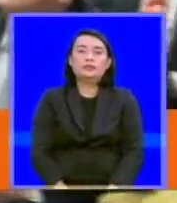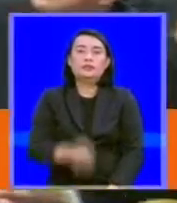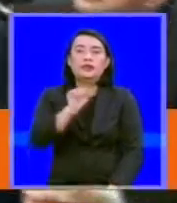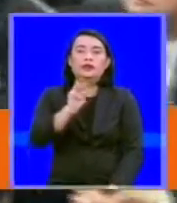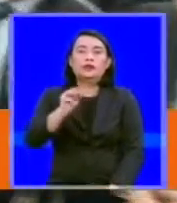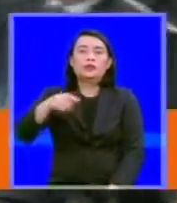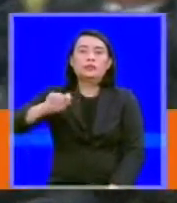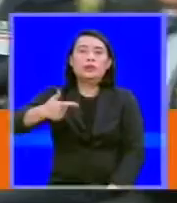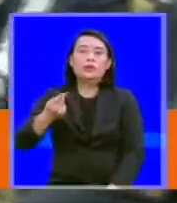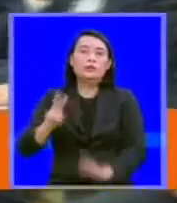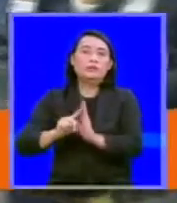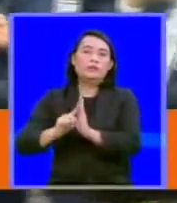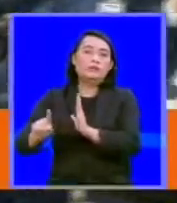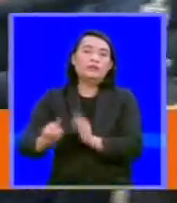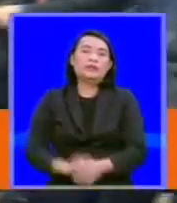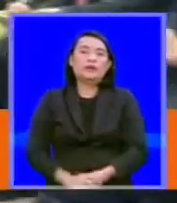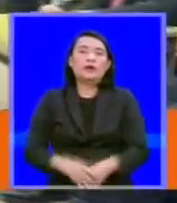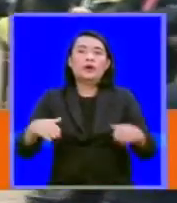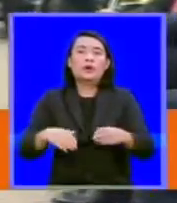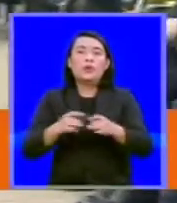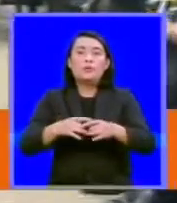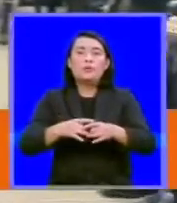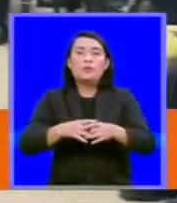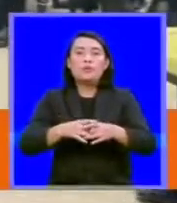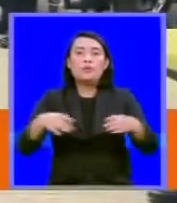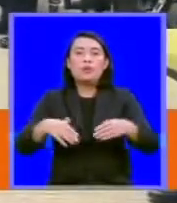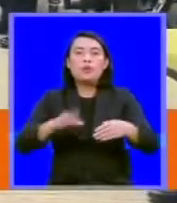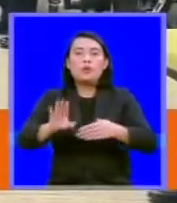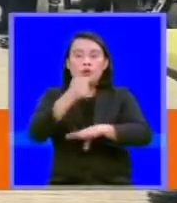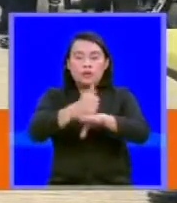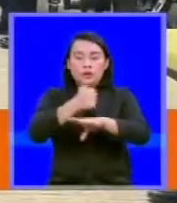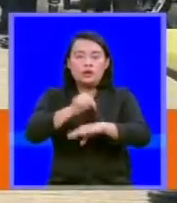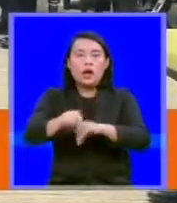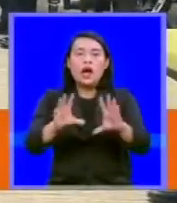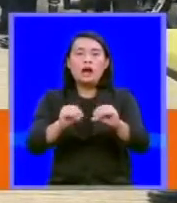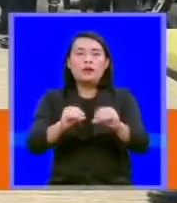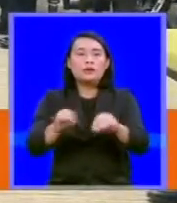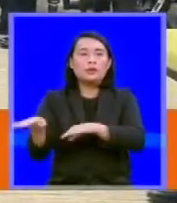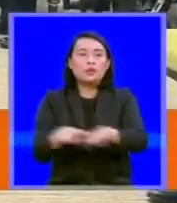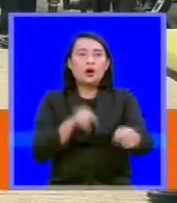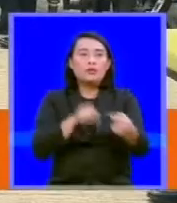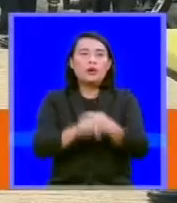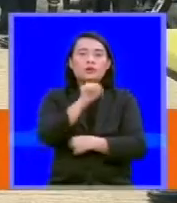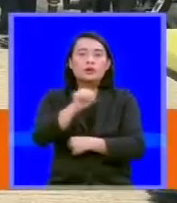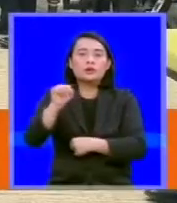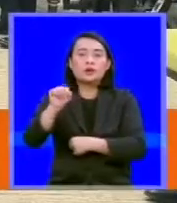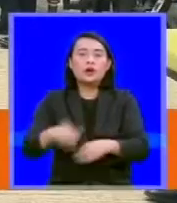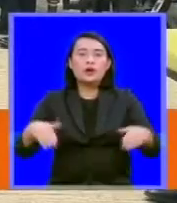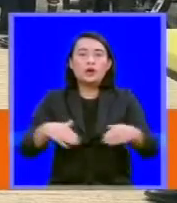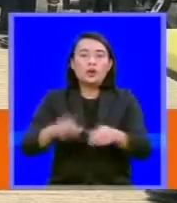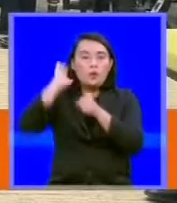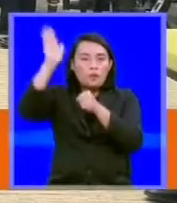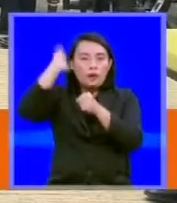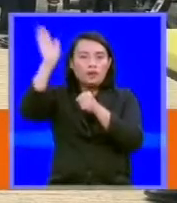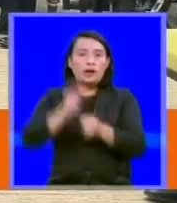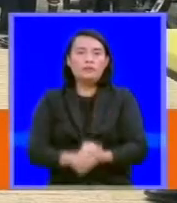วัฒน์ผู้นำฝ่ายค้านในสภาผู้แทนราษฎรและหัวหน้าพรรคเพื่อไทยได้เรียกประชุมเตรียมความพร้อมส.ส.และทีมผู้อภิปรายเบื้อง